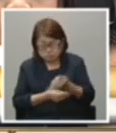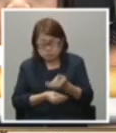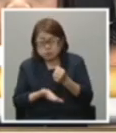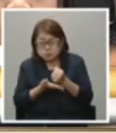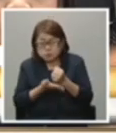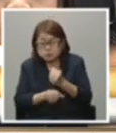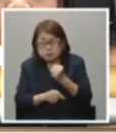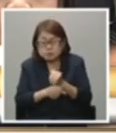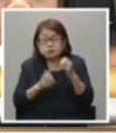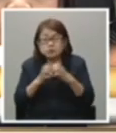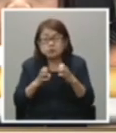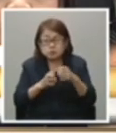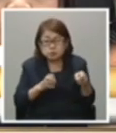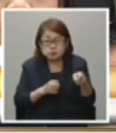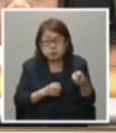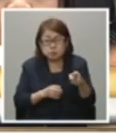า